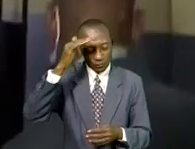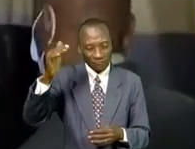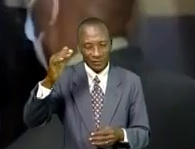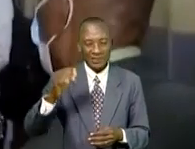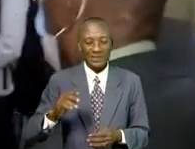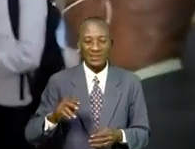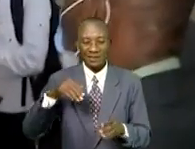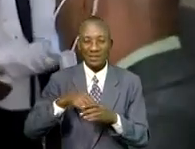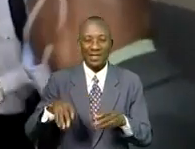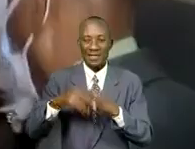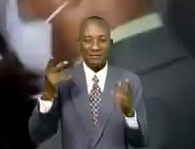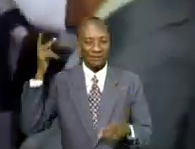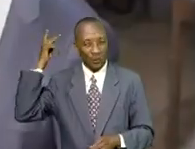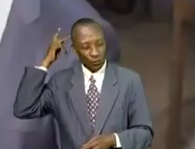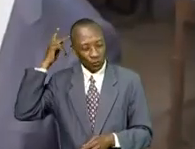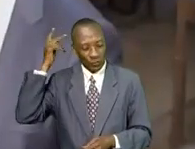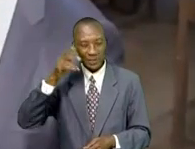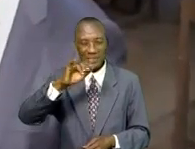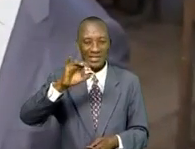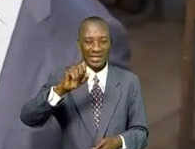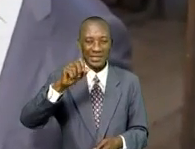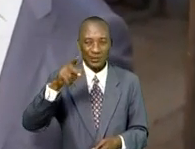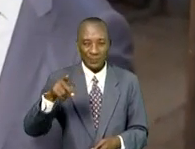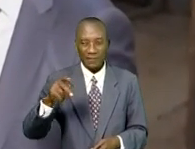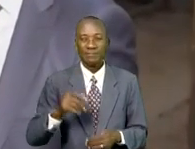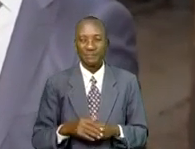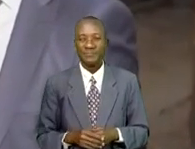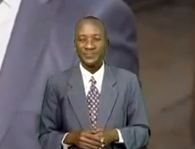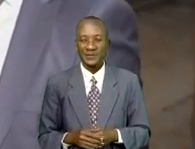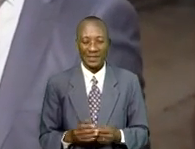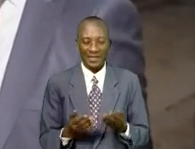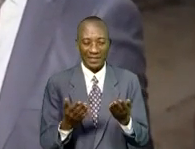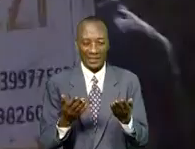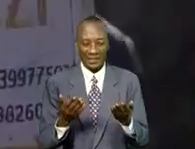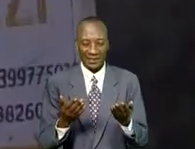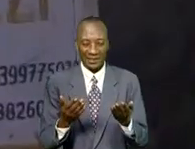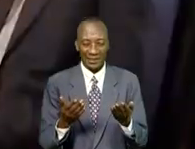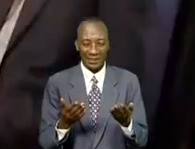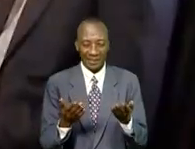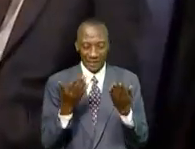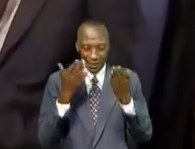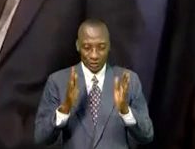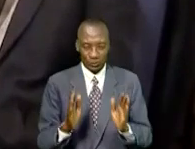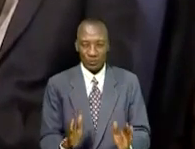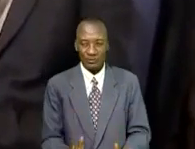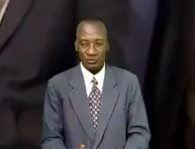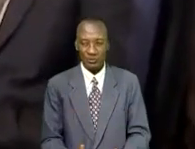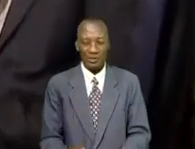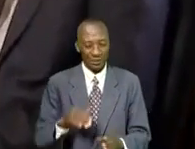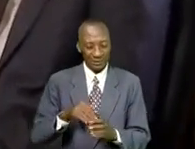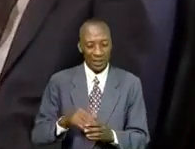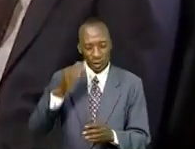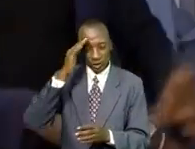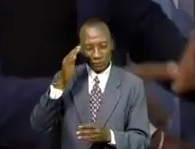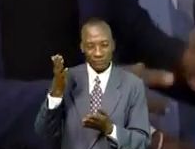de visiter l'ISPT. Les étudiants de cet établissement technique ont produit devant le